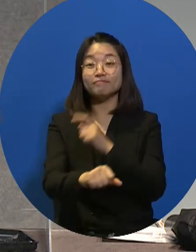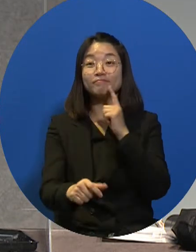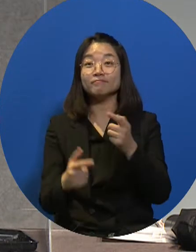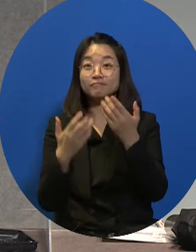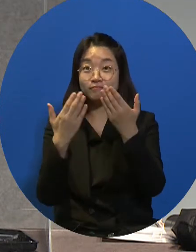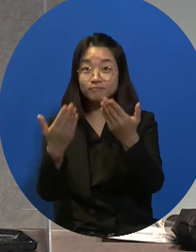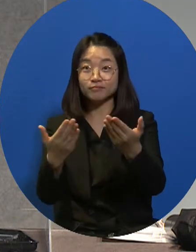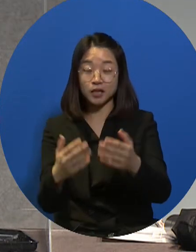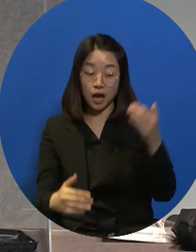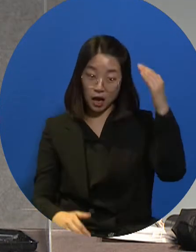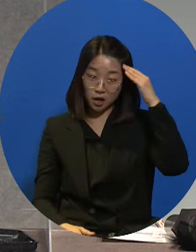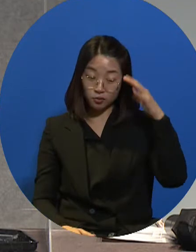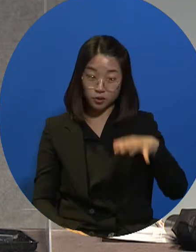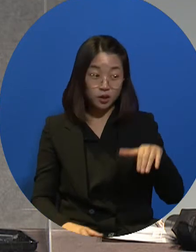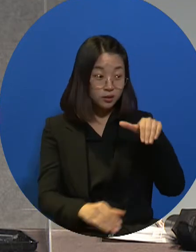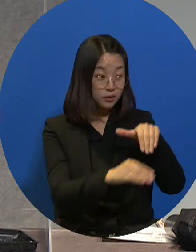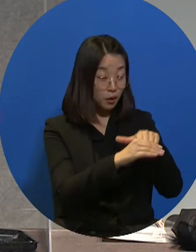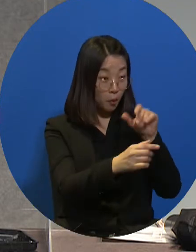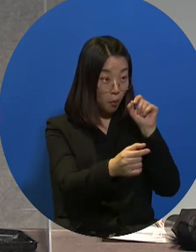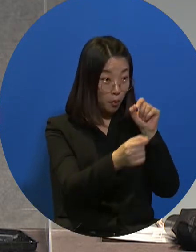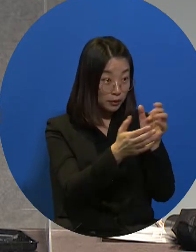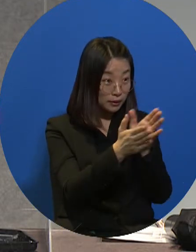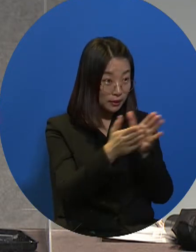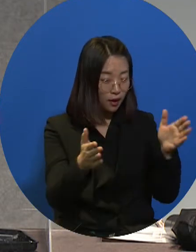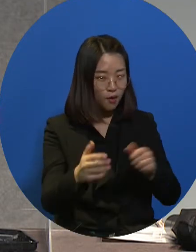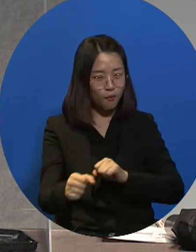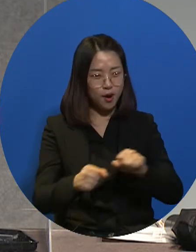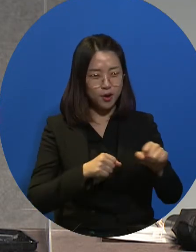선거 사이클을 활용해서 좀 더 열심히